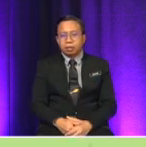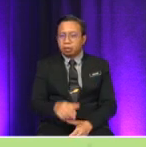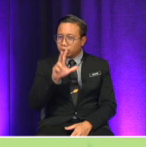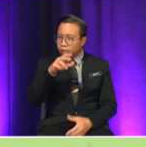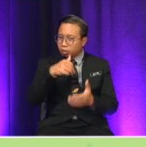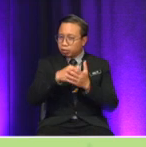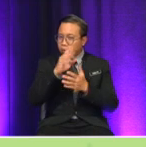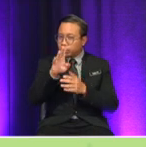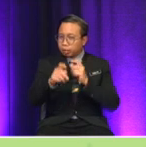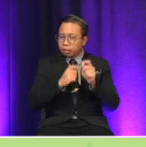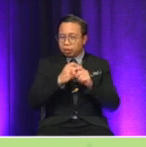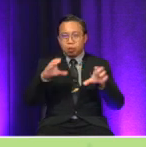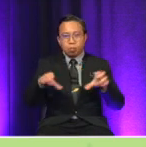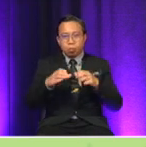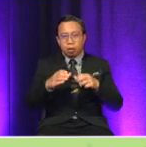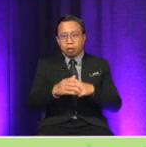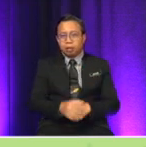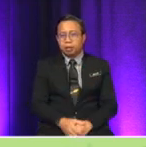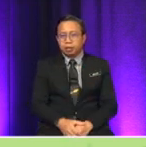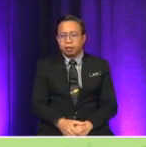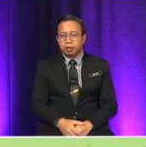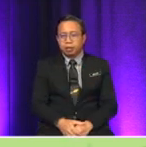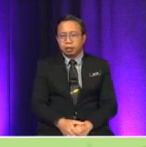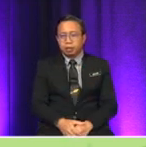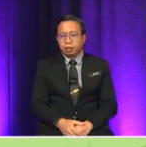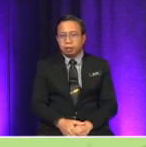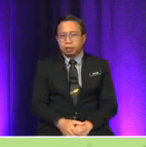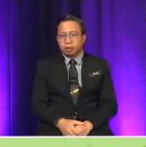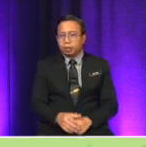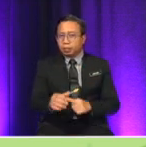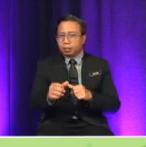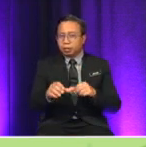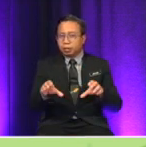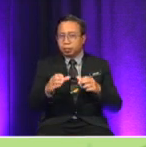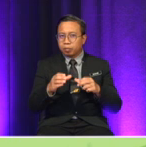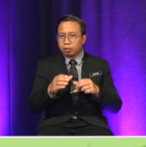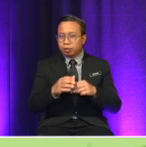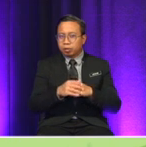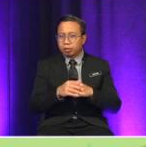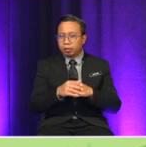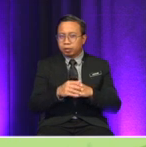empat tahun ialah melakukan mata atau main peranan dan